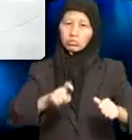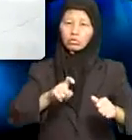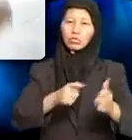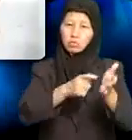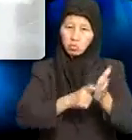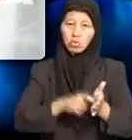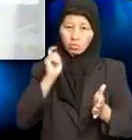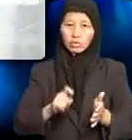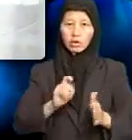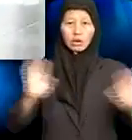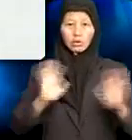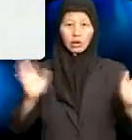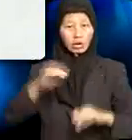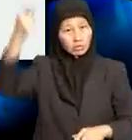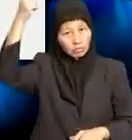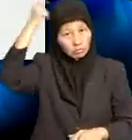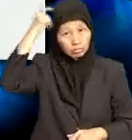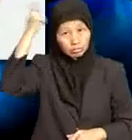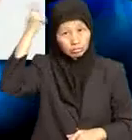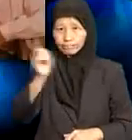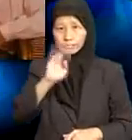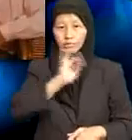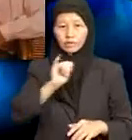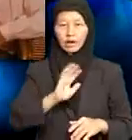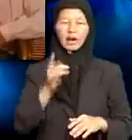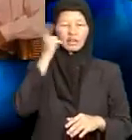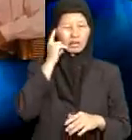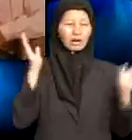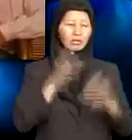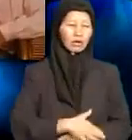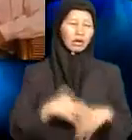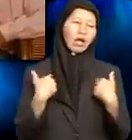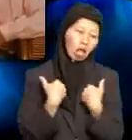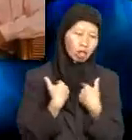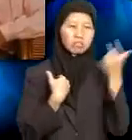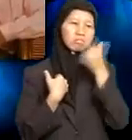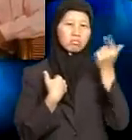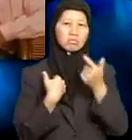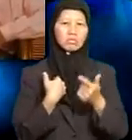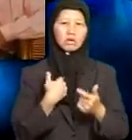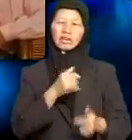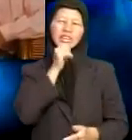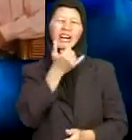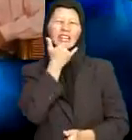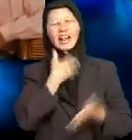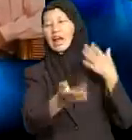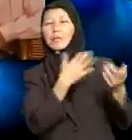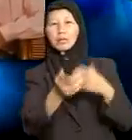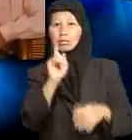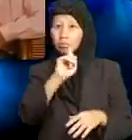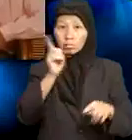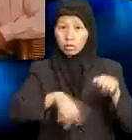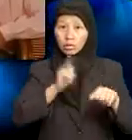Janganlah ada dalam ingatan kita bahawa kita meninggalkan sembahyang itu nanti dengan alasan tidak menjadi kesalahan, kerana kita boleh